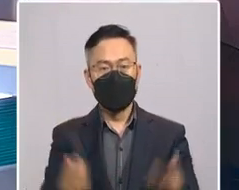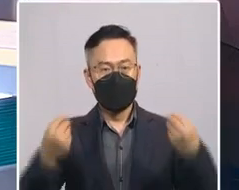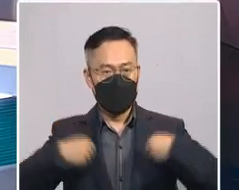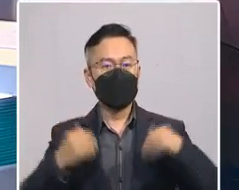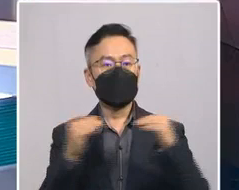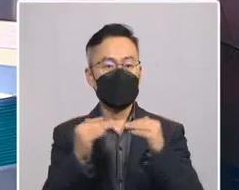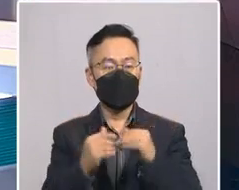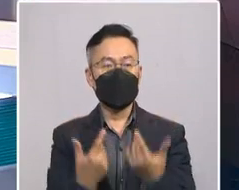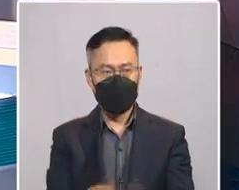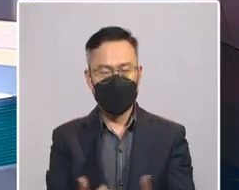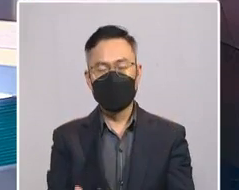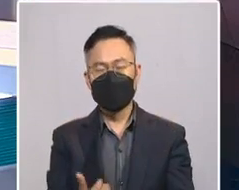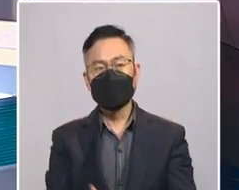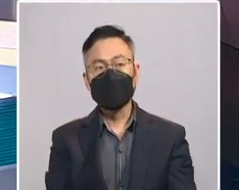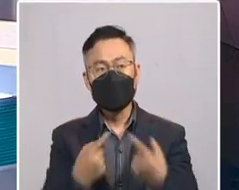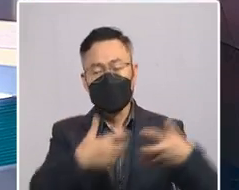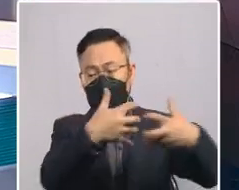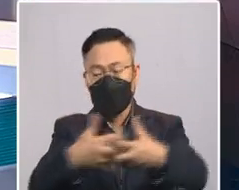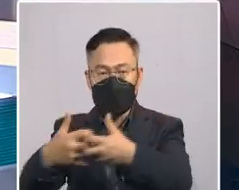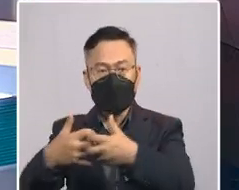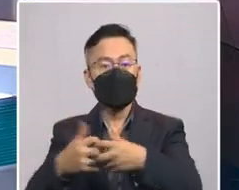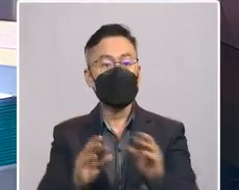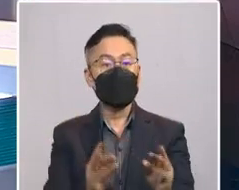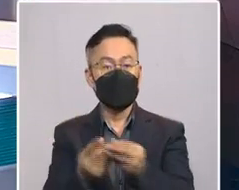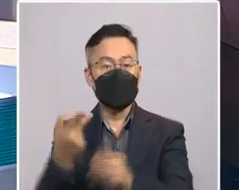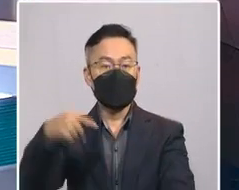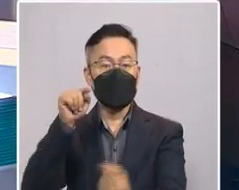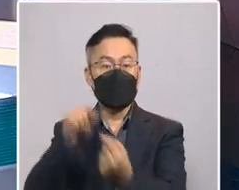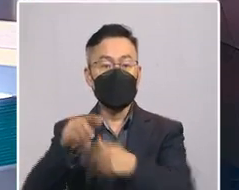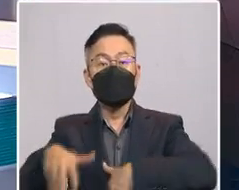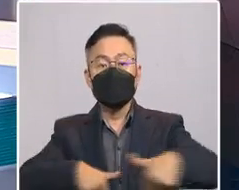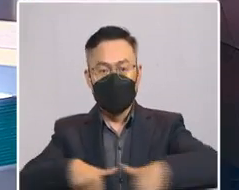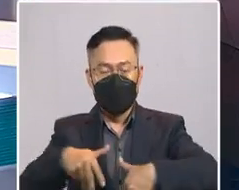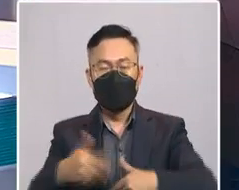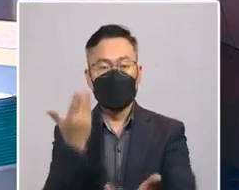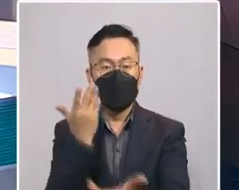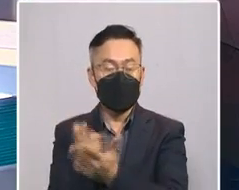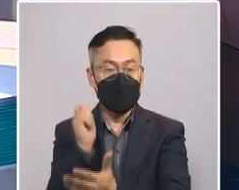แต่ภาพรวมทั้งอุตสาหกรรมแน่นอนเชื่อว่าจะเป็นประโยชน์กับคุณผู้ชมนั่นแหละแล้วก็เป็นรายได้ในการเข้ามาพัฒนาประเทศนะฮะ ใช่